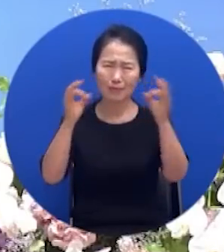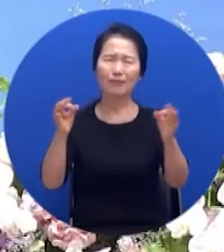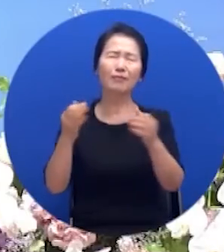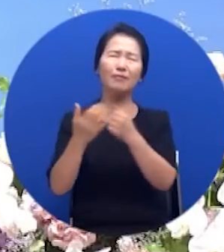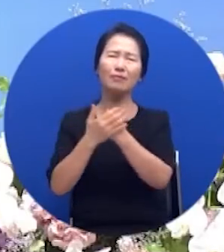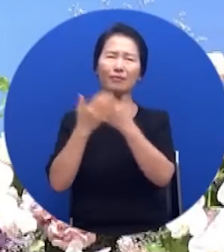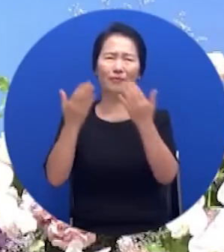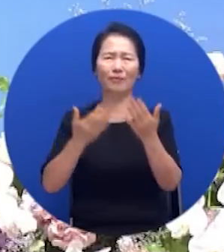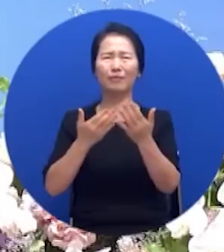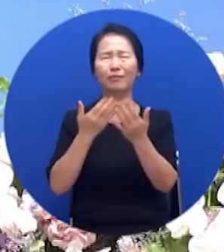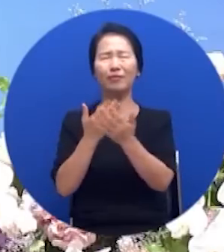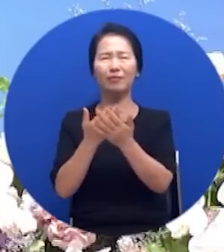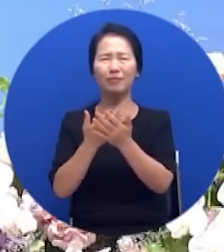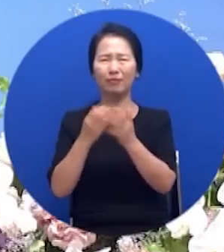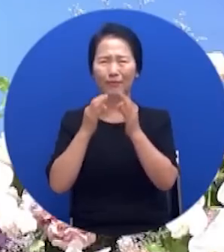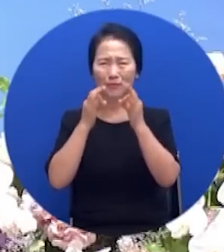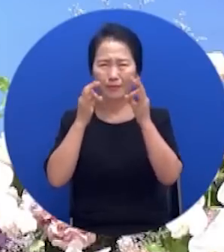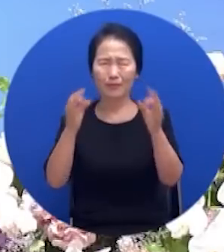도와주시옵소서.